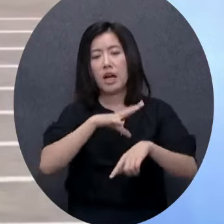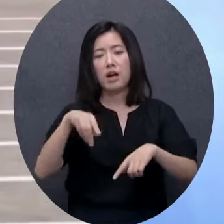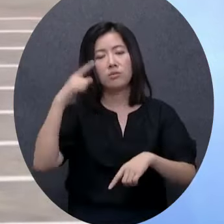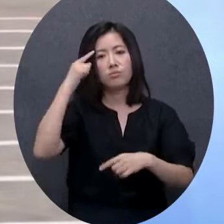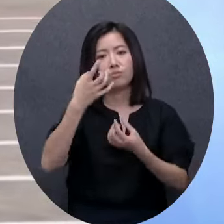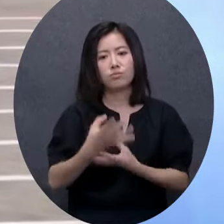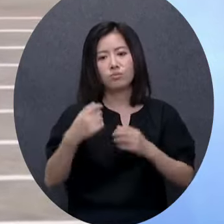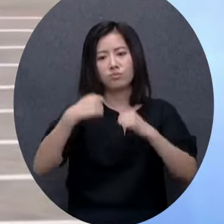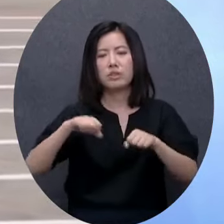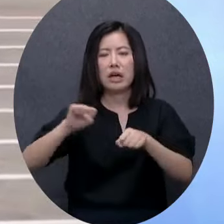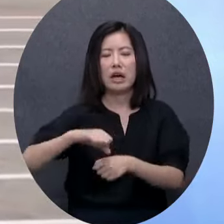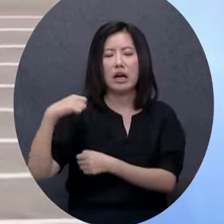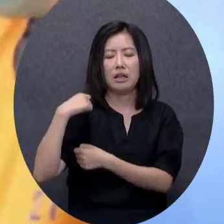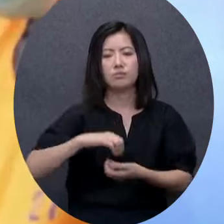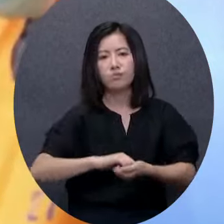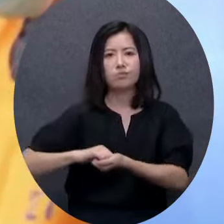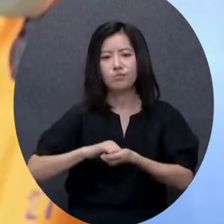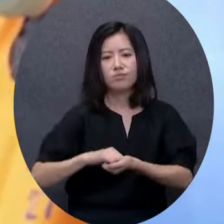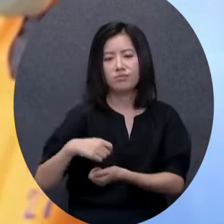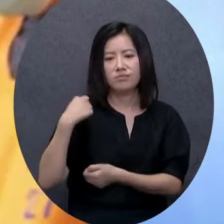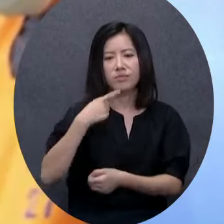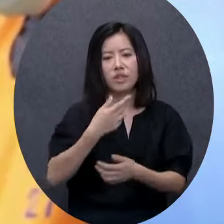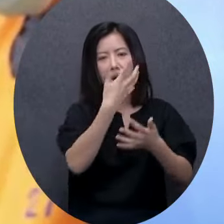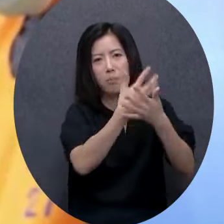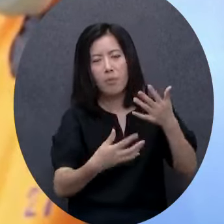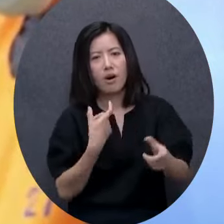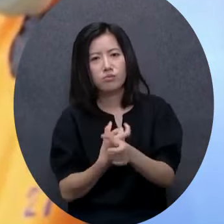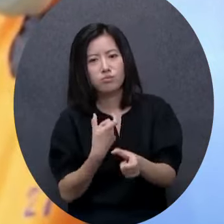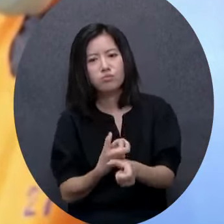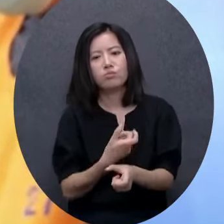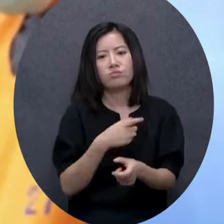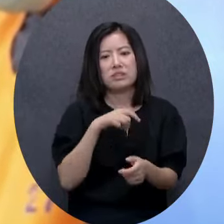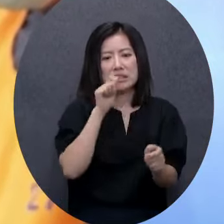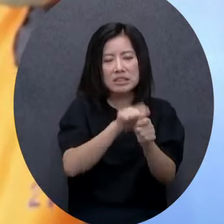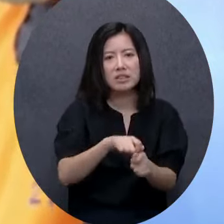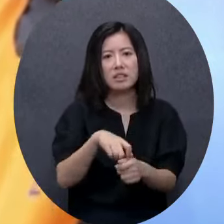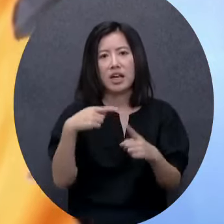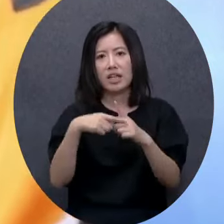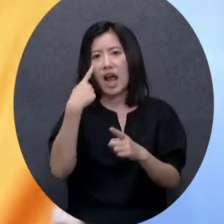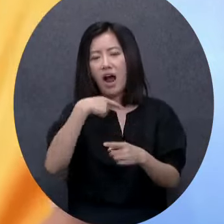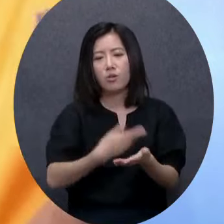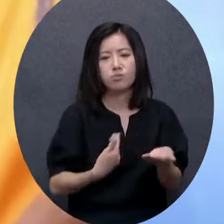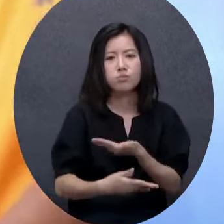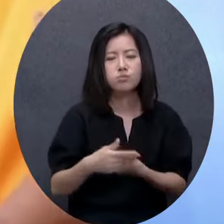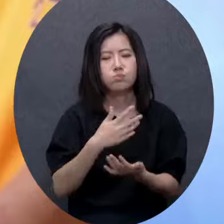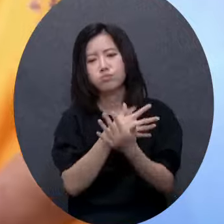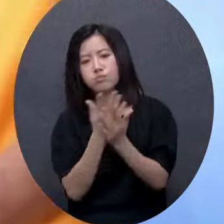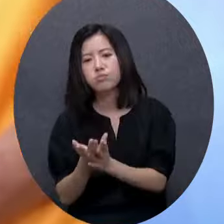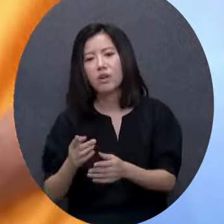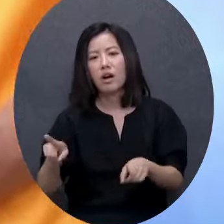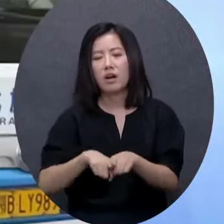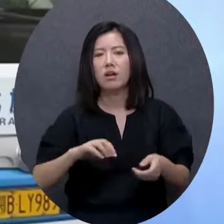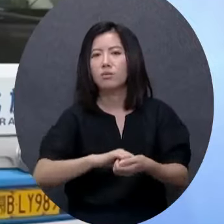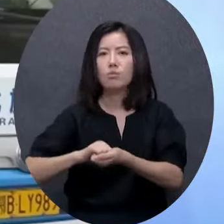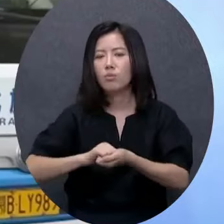加強合作，加大力度打擊網盜、電詐、販毒、人口販賣等跨境犯罪，共同維護地